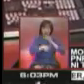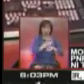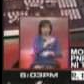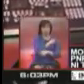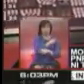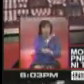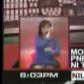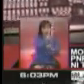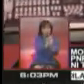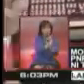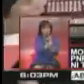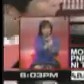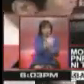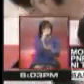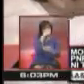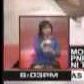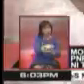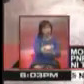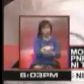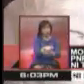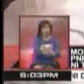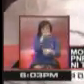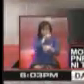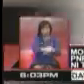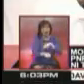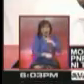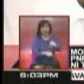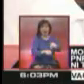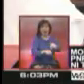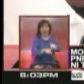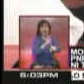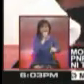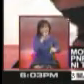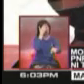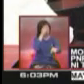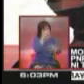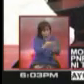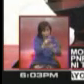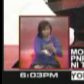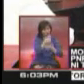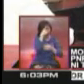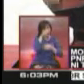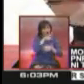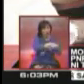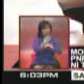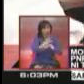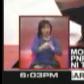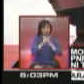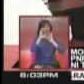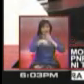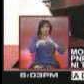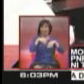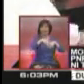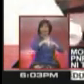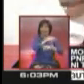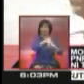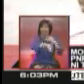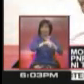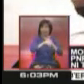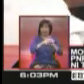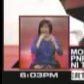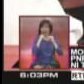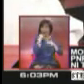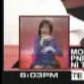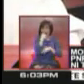ang mga pulis para timbugin ang kawawang biktima. Okay, so anong gagawin? Pagkatapos na may benta doon sa Muslim, sasabihin, diyan